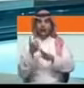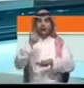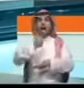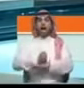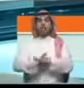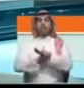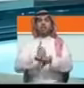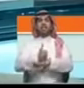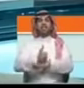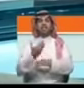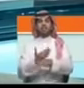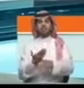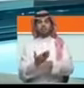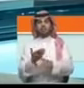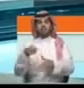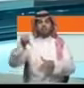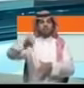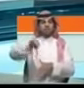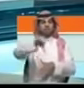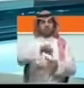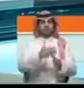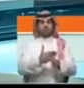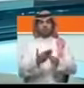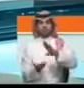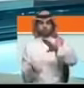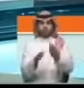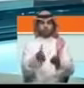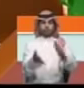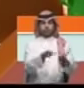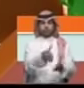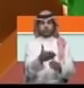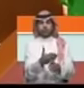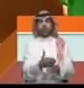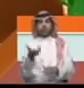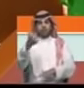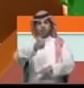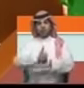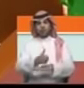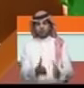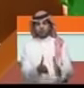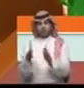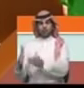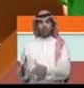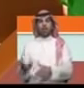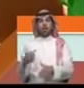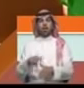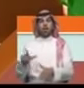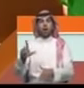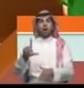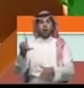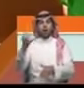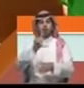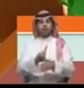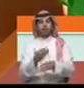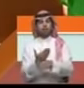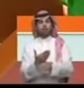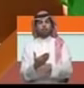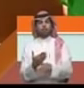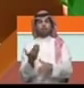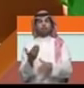السياسية بعد أيام من فشل محاولة انقلاب على حكمه. وأعلنت الرئاسة تعيين جوليان رئيسا